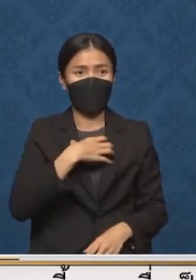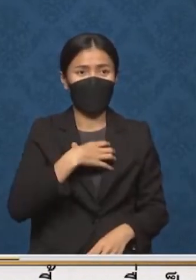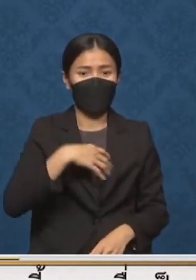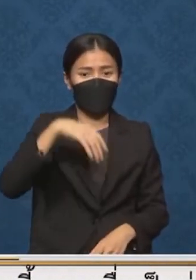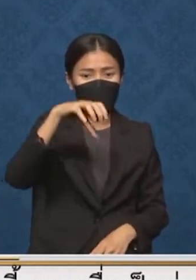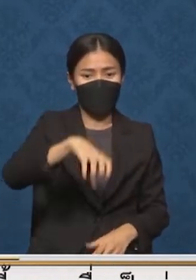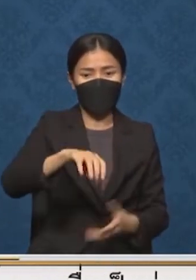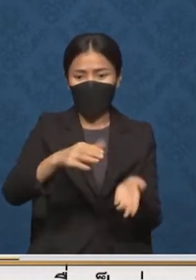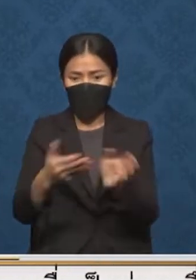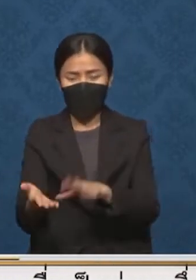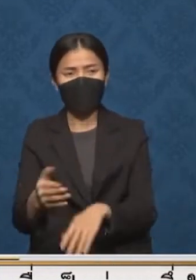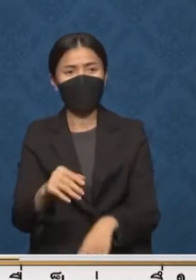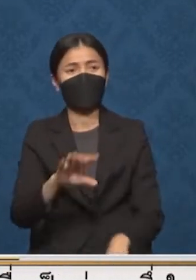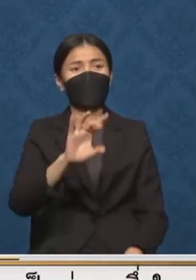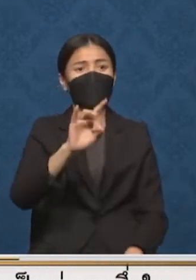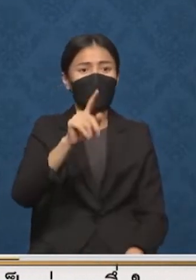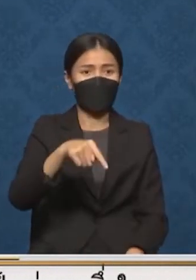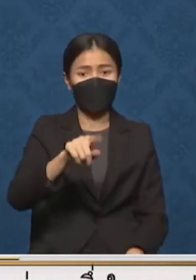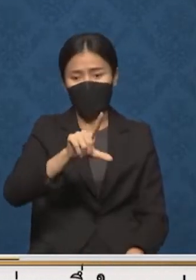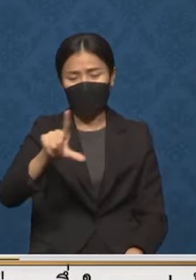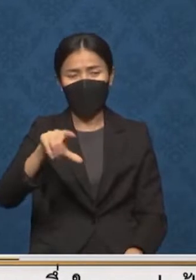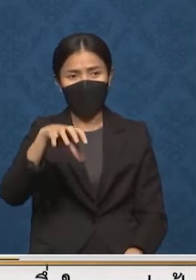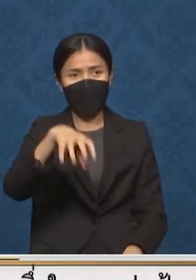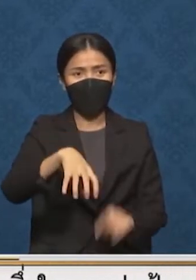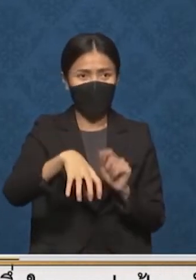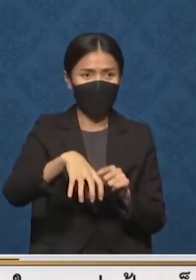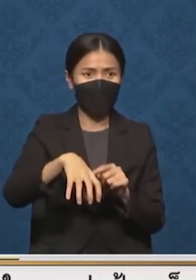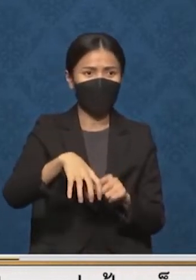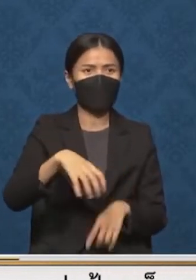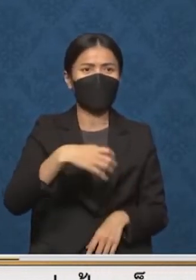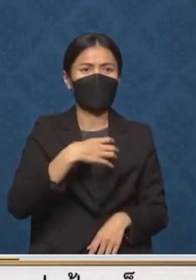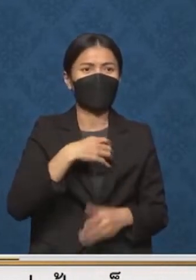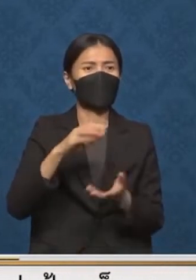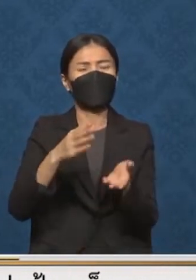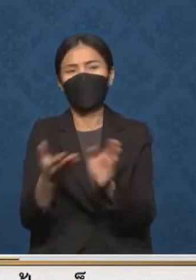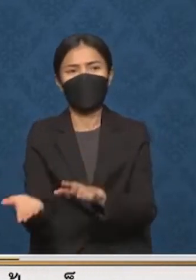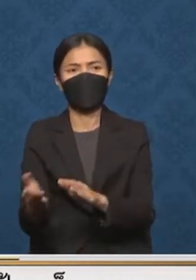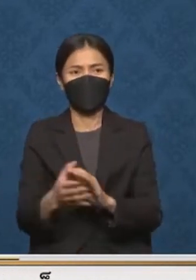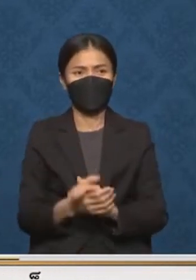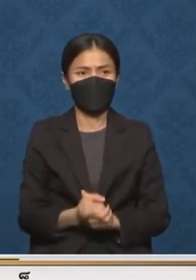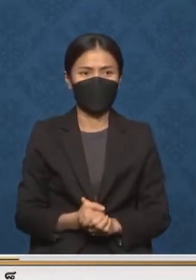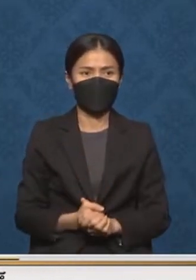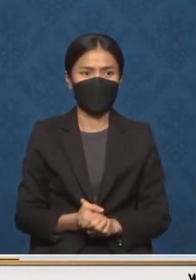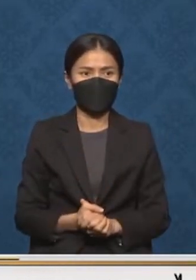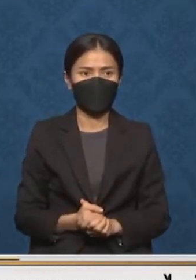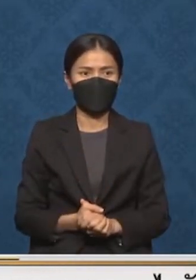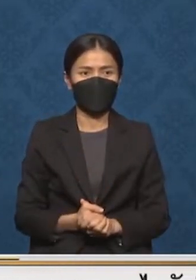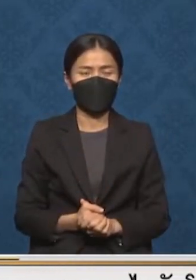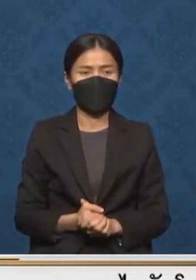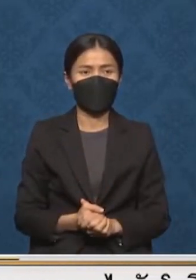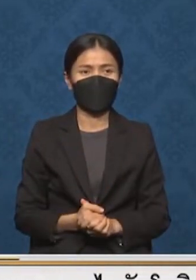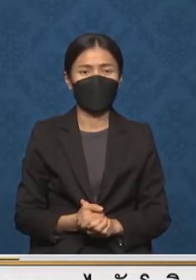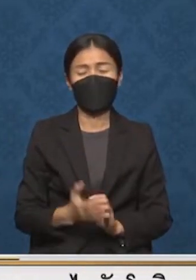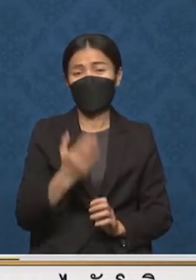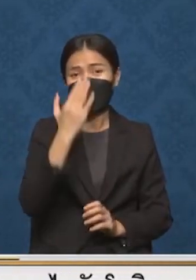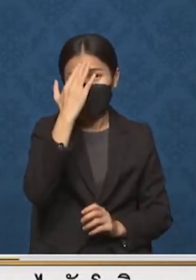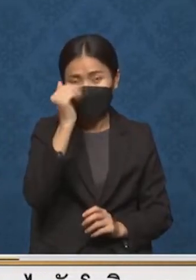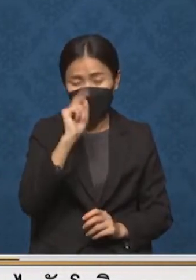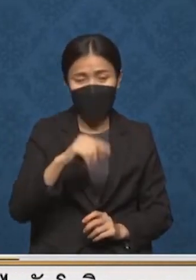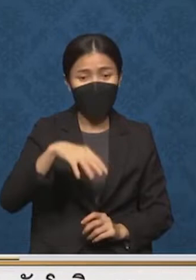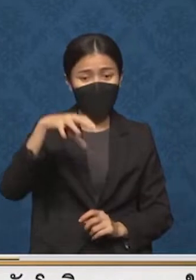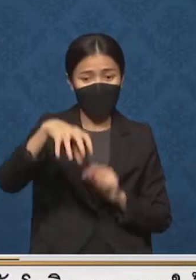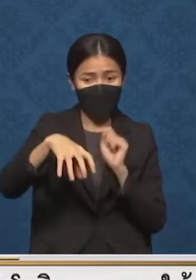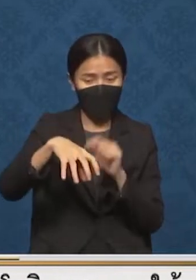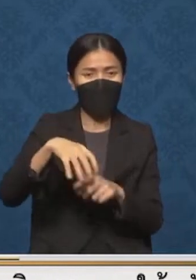8,000 กวาล้านสุยอดหนวยงานอัดชะลิยะ เทวะ Everything ๆ ก็น้อยนะครับเพระวาคุพี่ทํไดทุกอย่างสัเบือยะเลือดำน้ำ